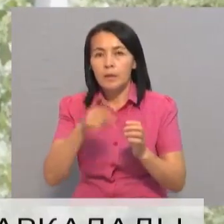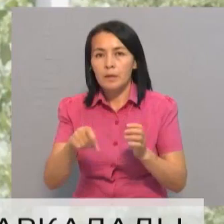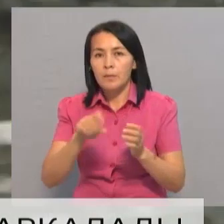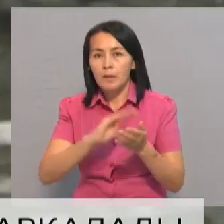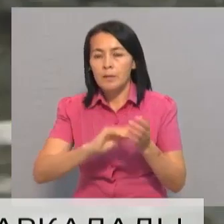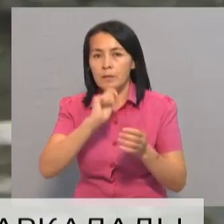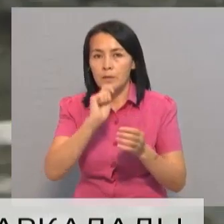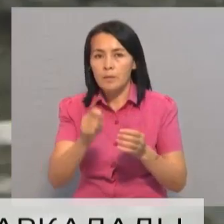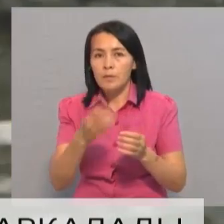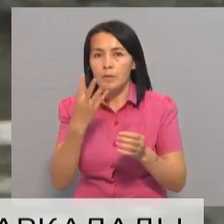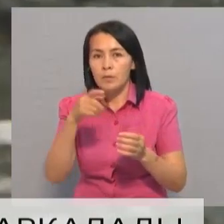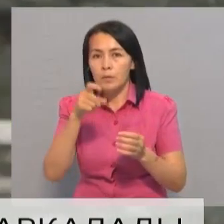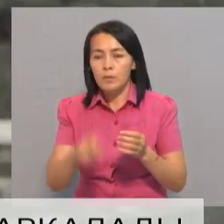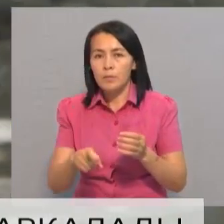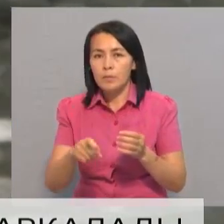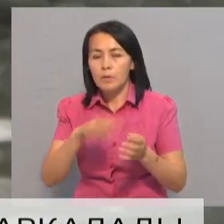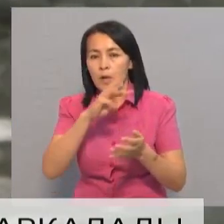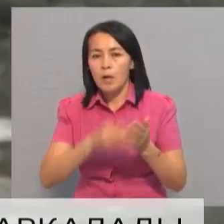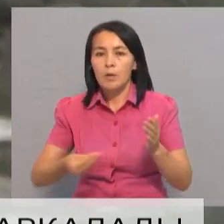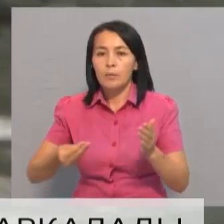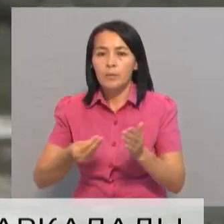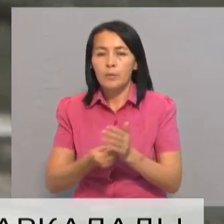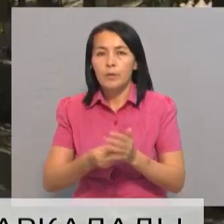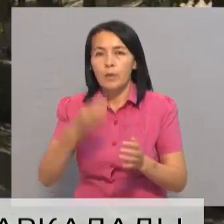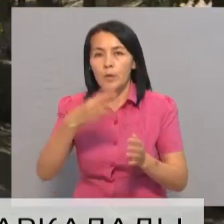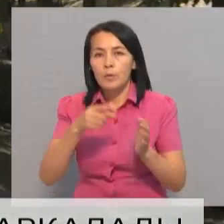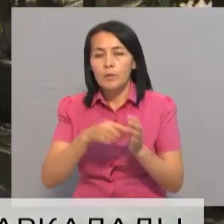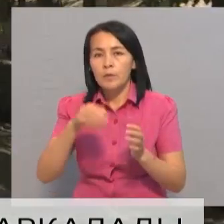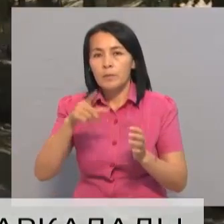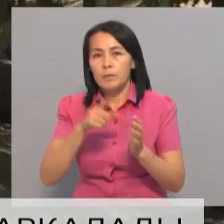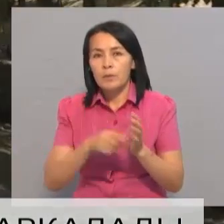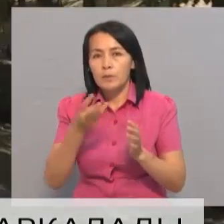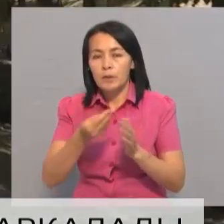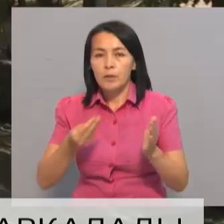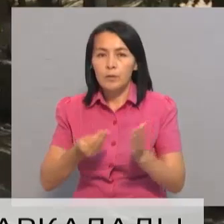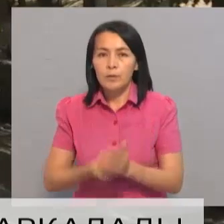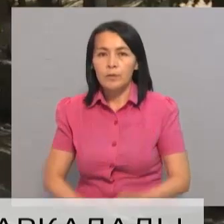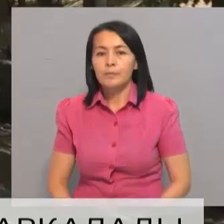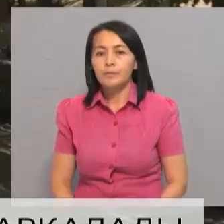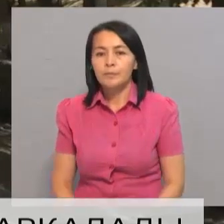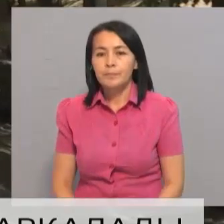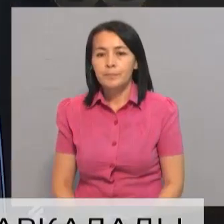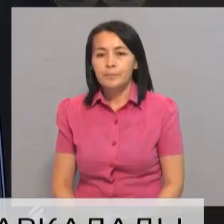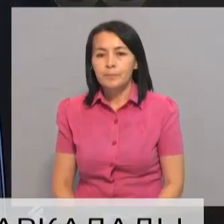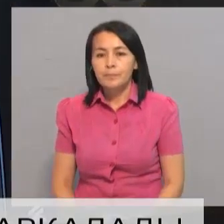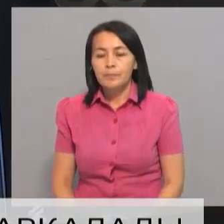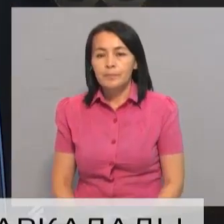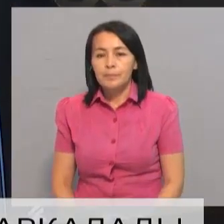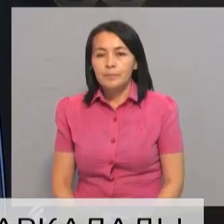ескерту берілсе, 4 азамат әкімшілік айыппұл арқалап 37700 теңге айыппұл төлеген. Қазіргі